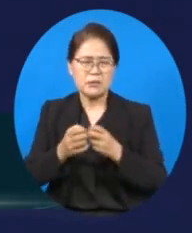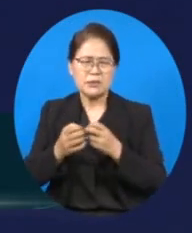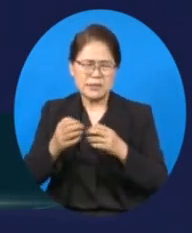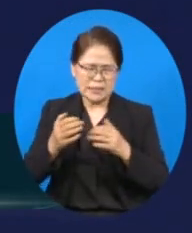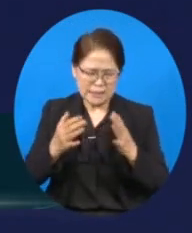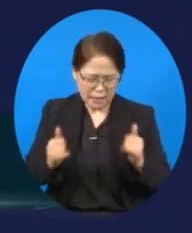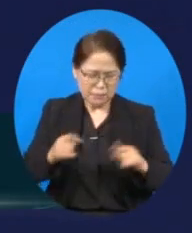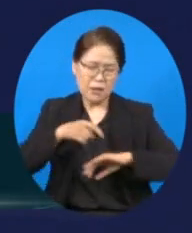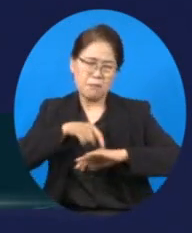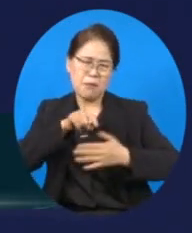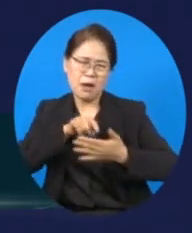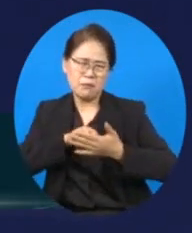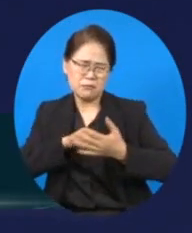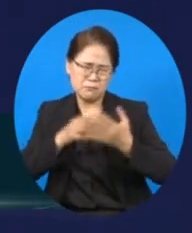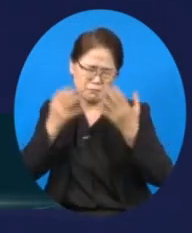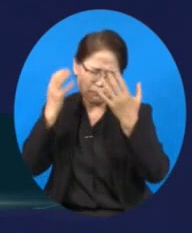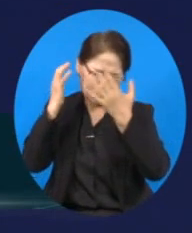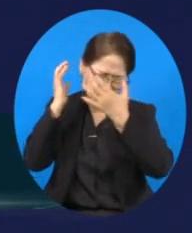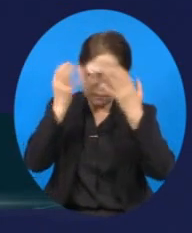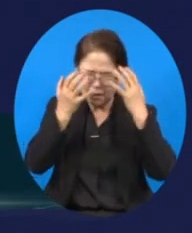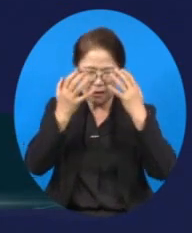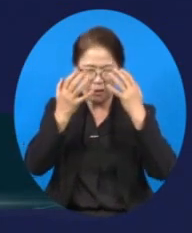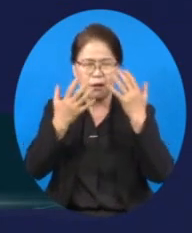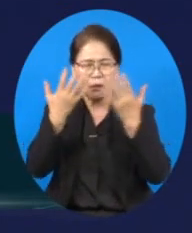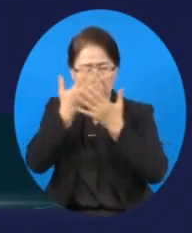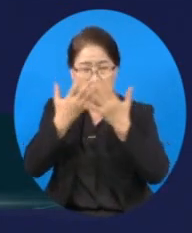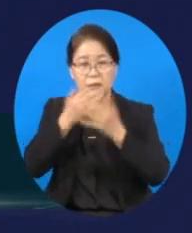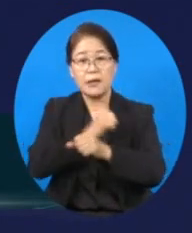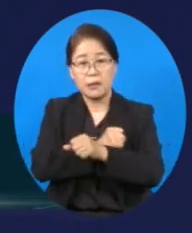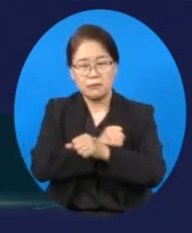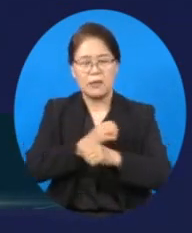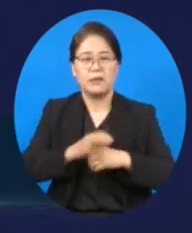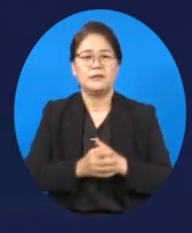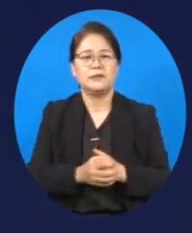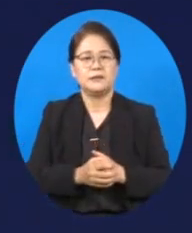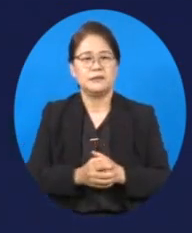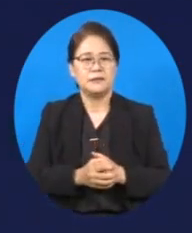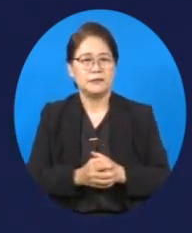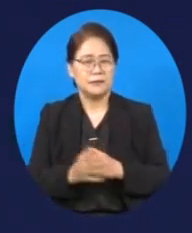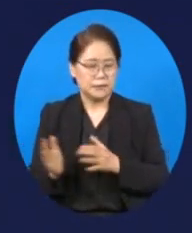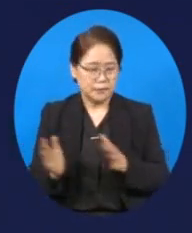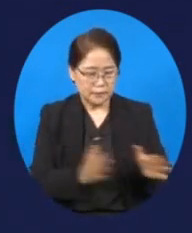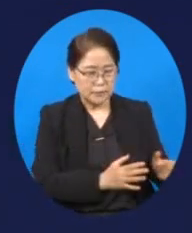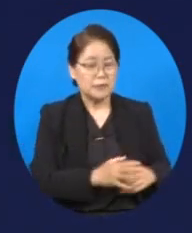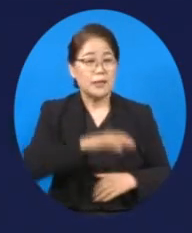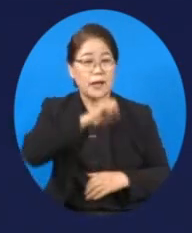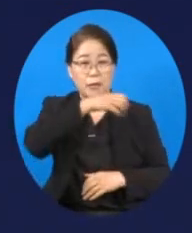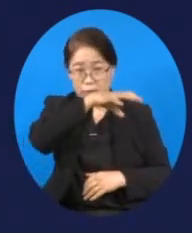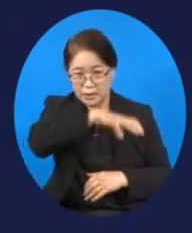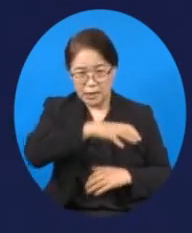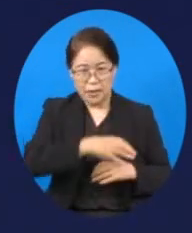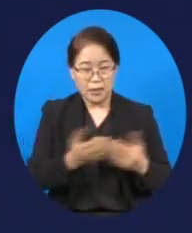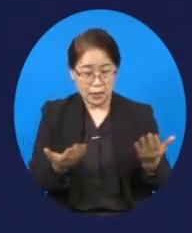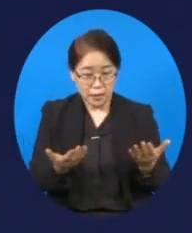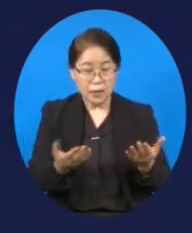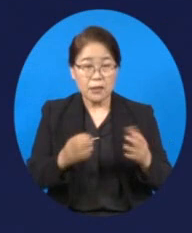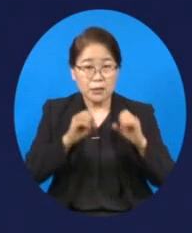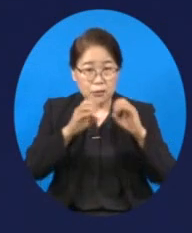마음을 혼미케 하고 있다는 것입니다 아프리카에서요 선교사역을 감당하신